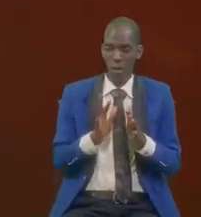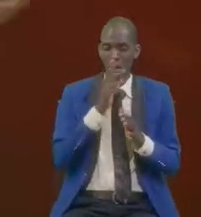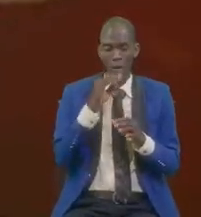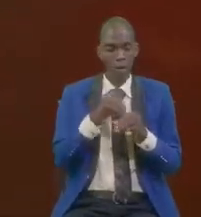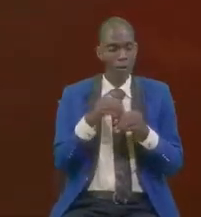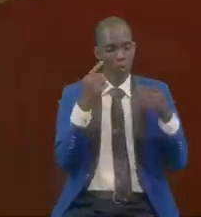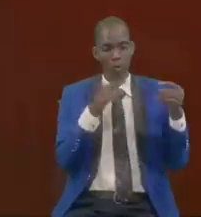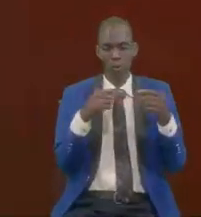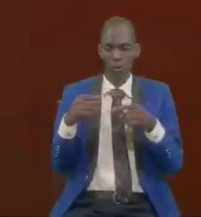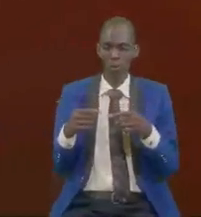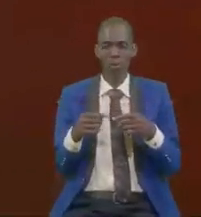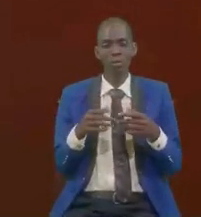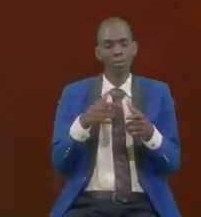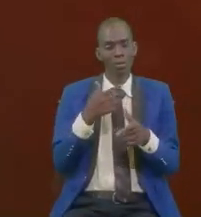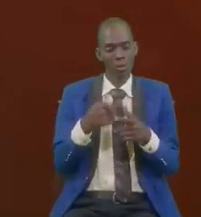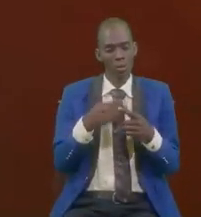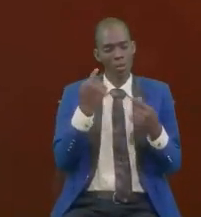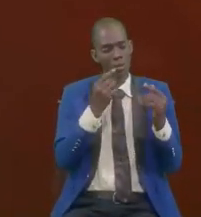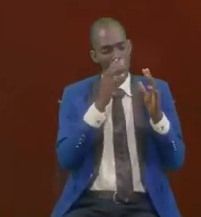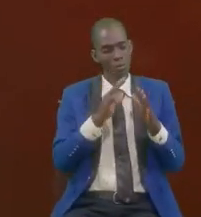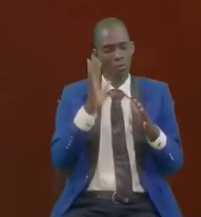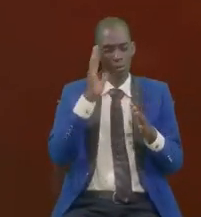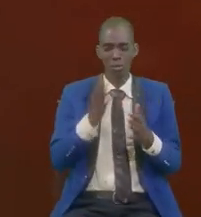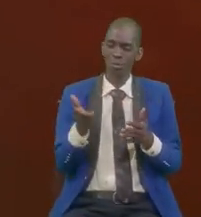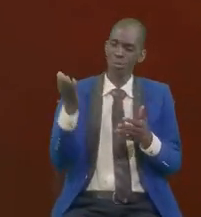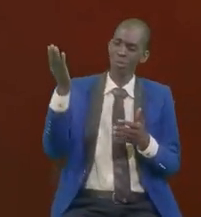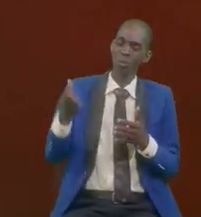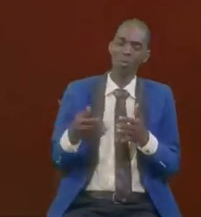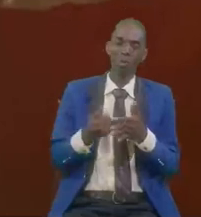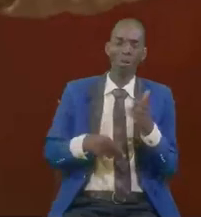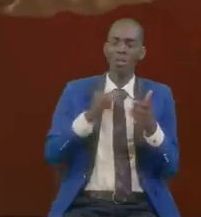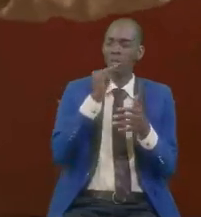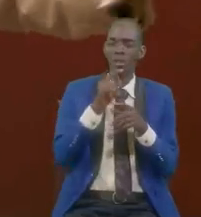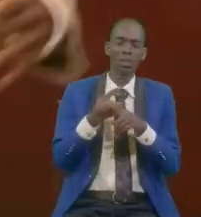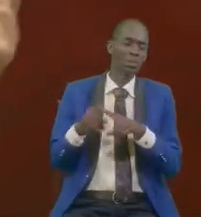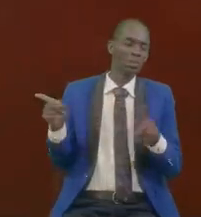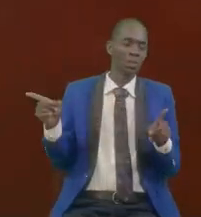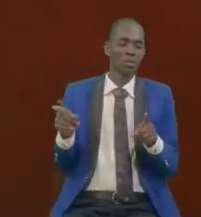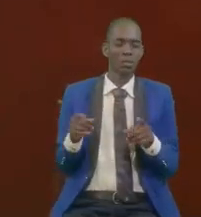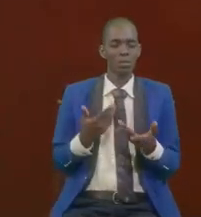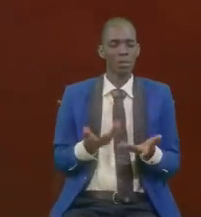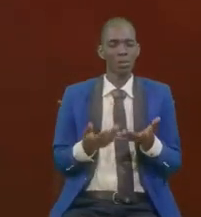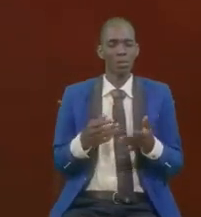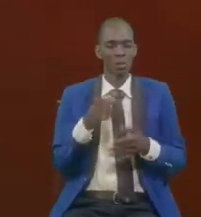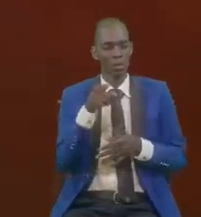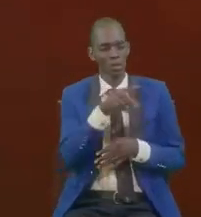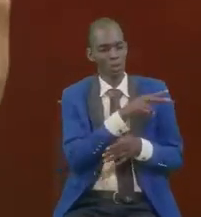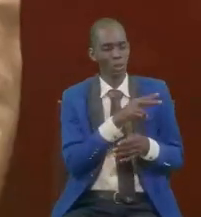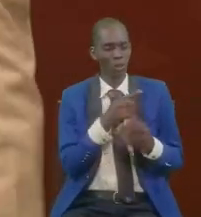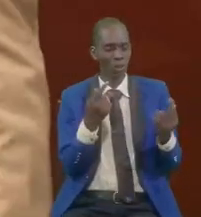battent. Nous nous rivalisons. Eux aussi se rivalisent.